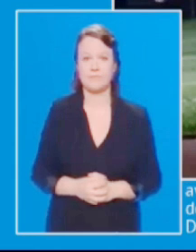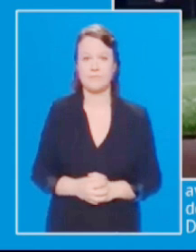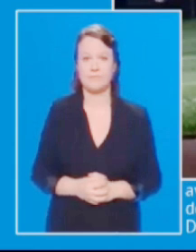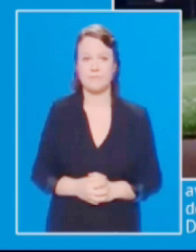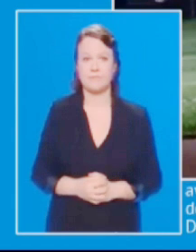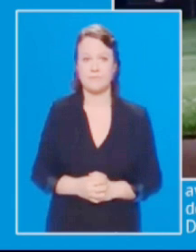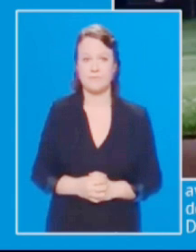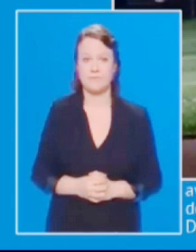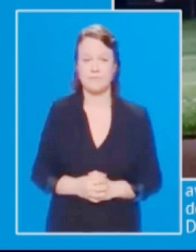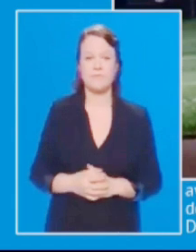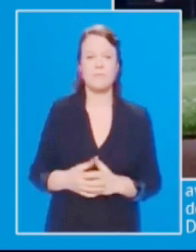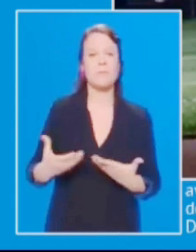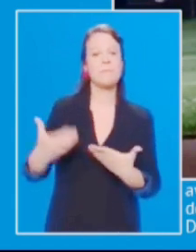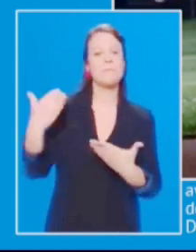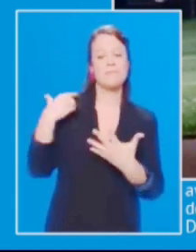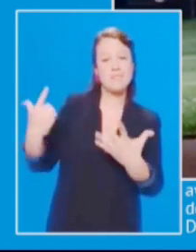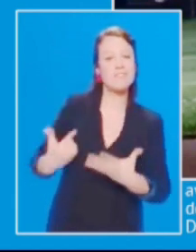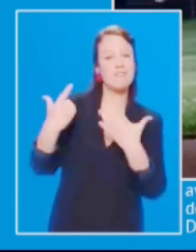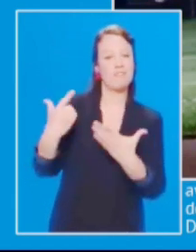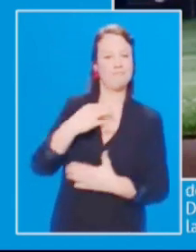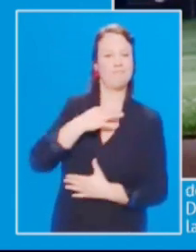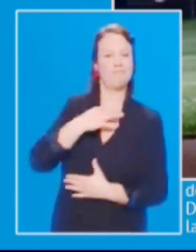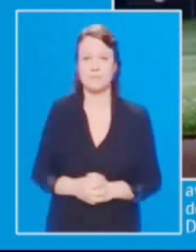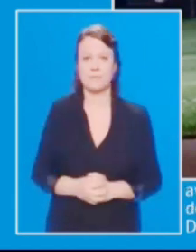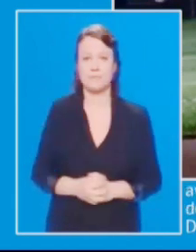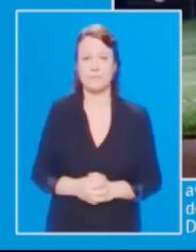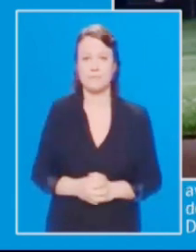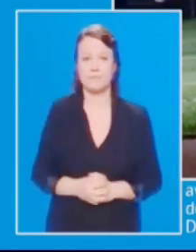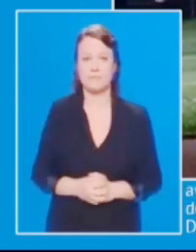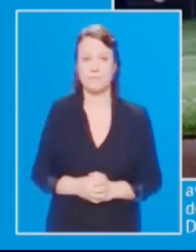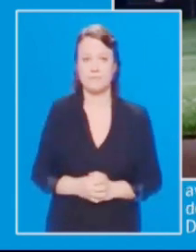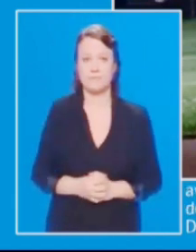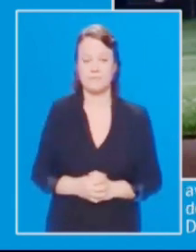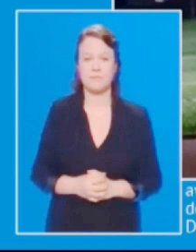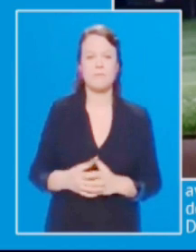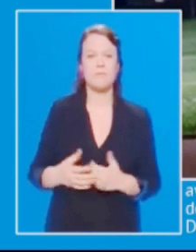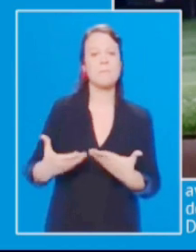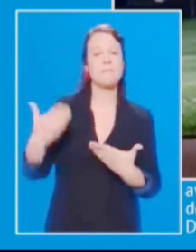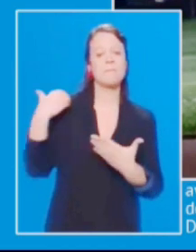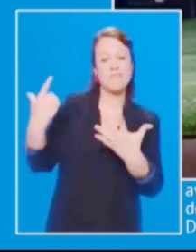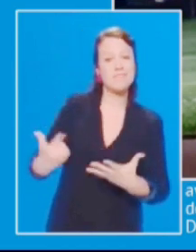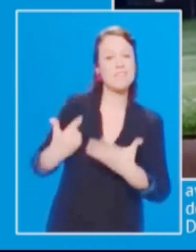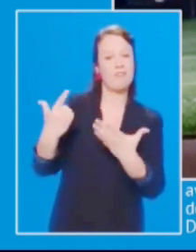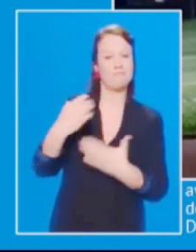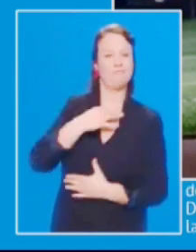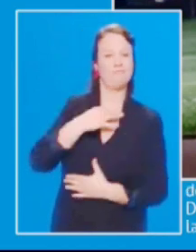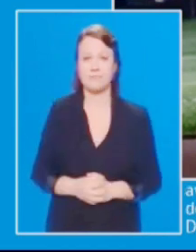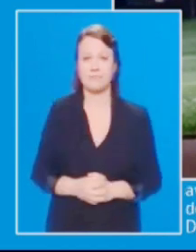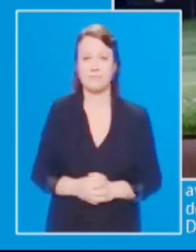juste je tâche de rendre la France plus forte et plus juste tche de rendre la France plus forte et